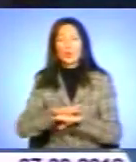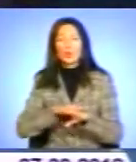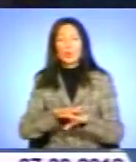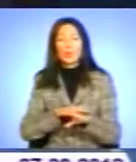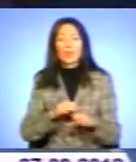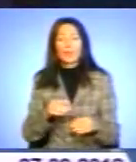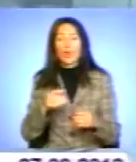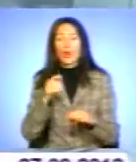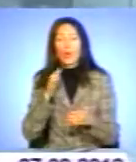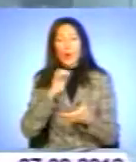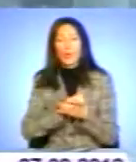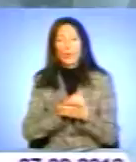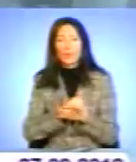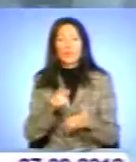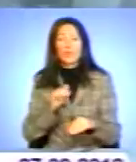дуже низька.